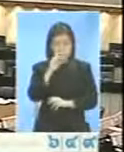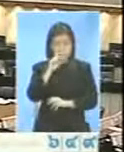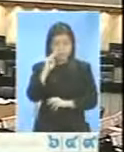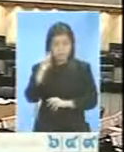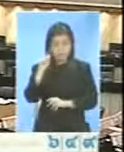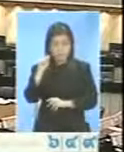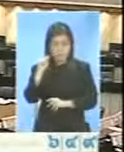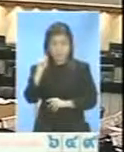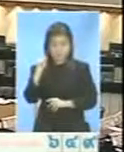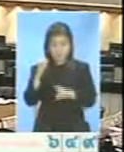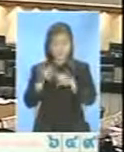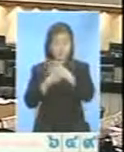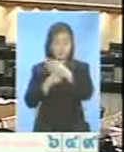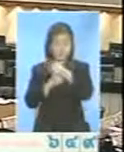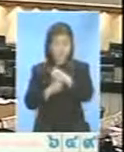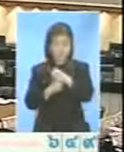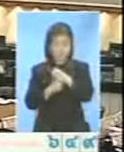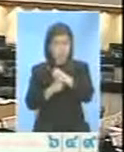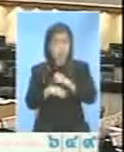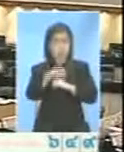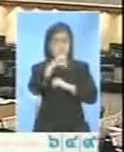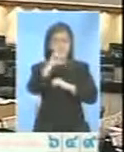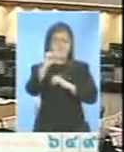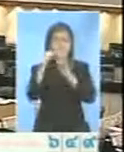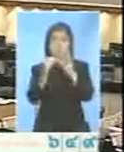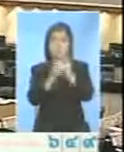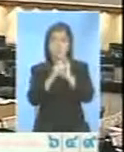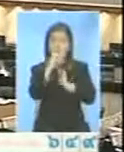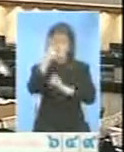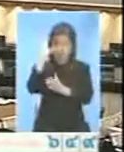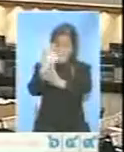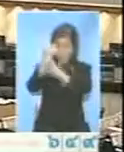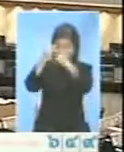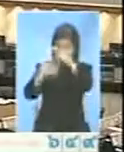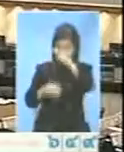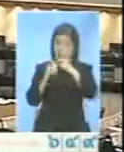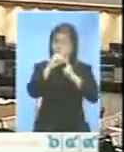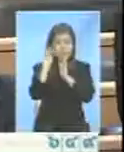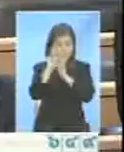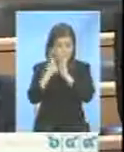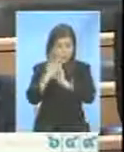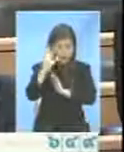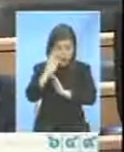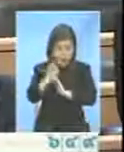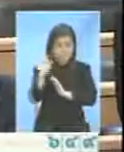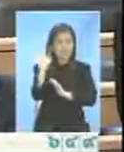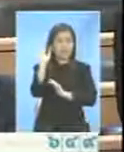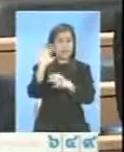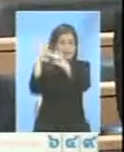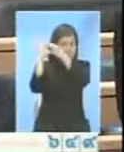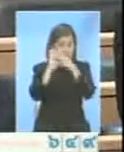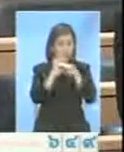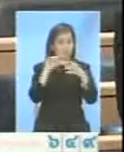ที่ต้องผ่านความเห็นชอบจากที่ประชุมรัฐสภานะครับแต่ว่าตอนเริ่มต้นประมาณสัก 10:50 เกือบ 11:00 น